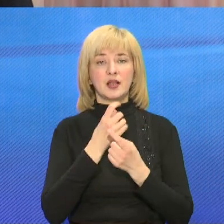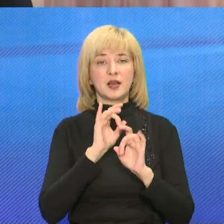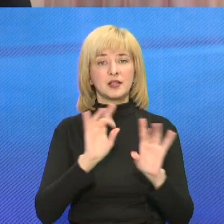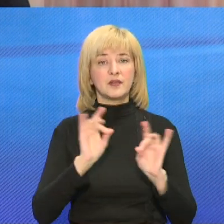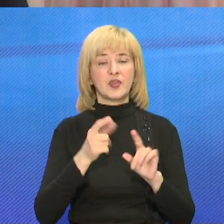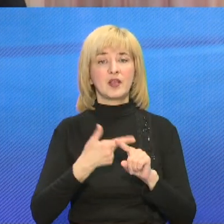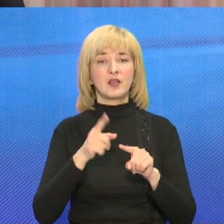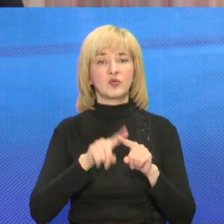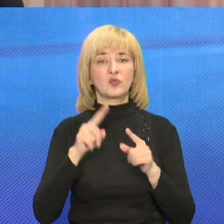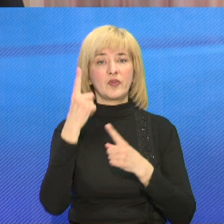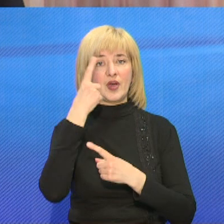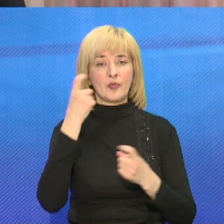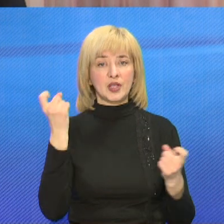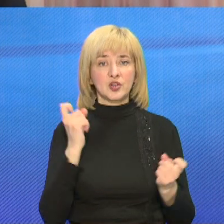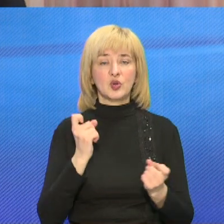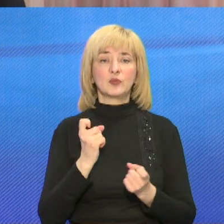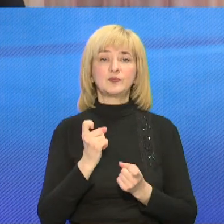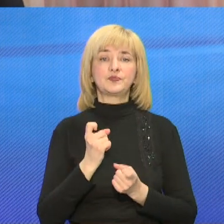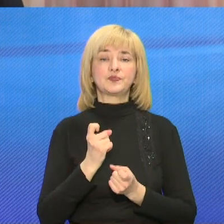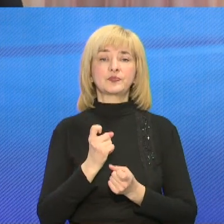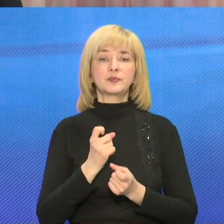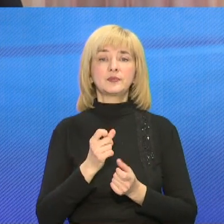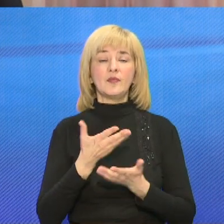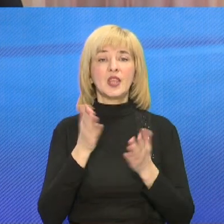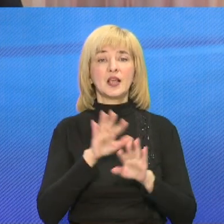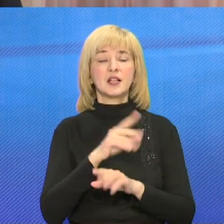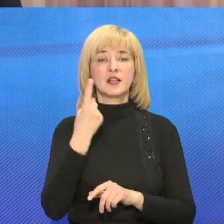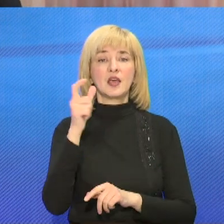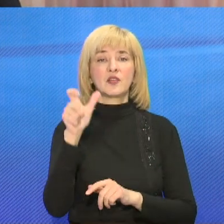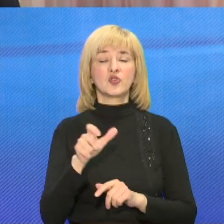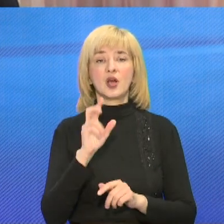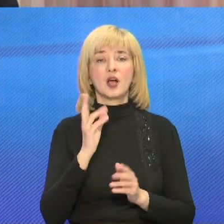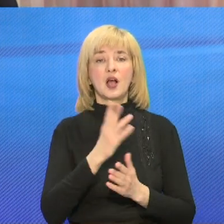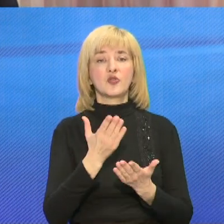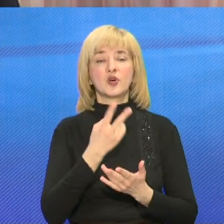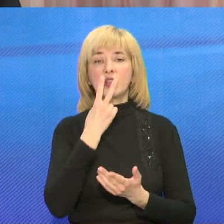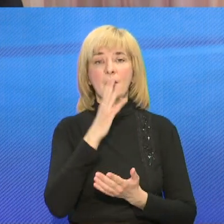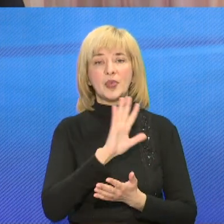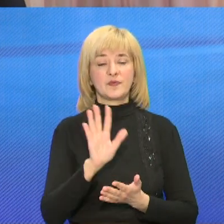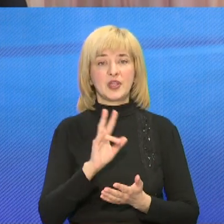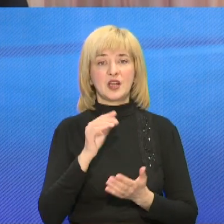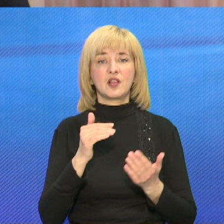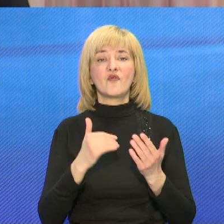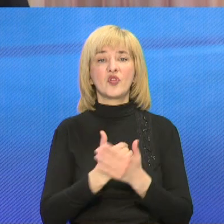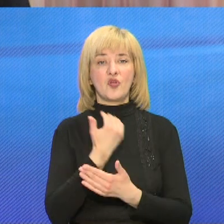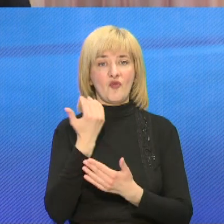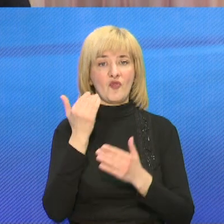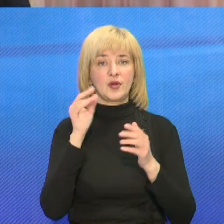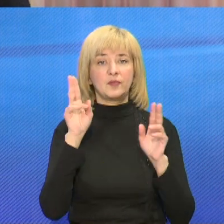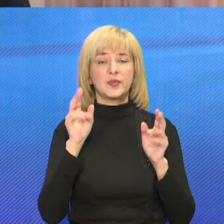осталось ни одного гражданина, который хотя бы мельком не взглянул в действующую конституцию, не посмотрел на те изменения,